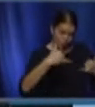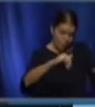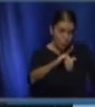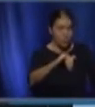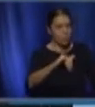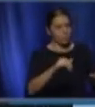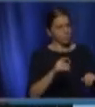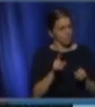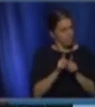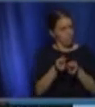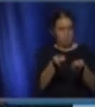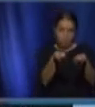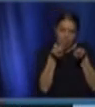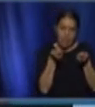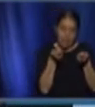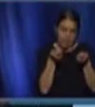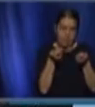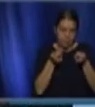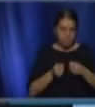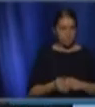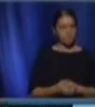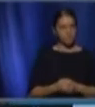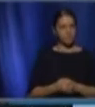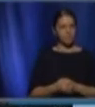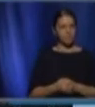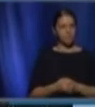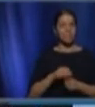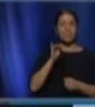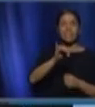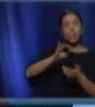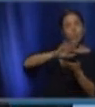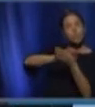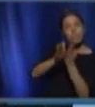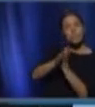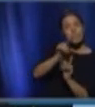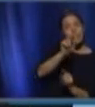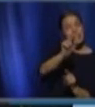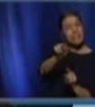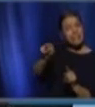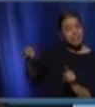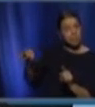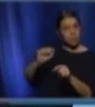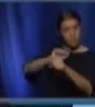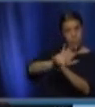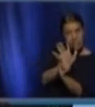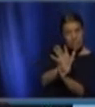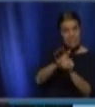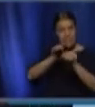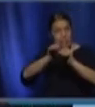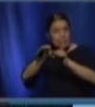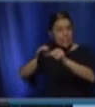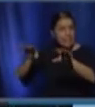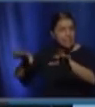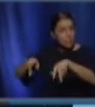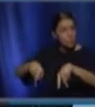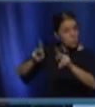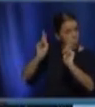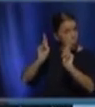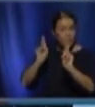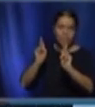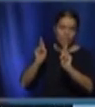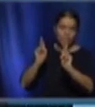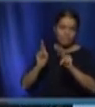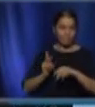Donc, on a demandé au comité, là, la Commission santé et sécurité, la CNESST,